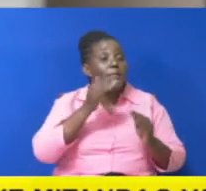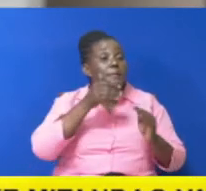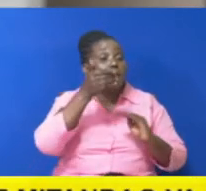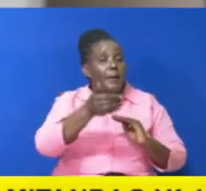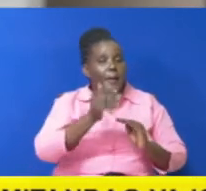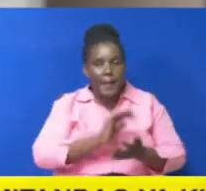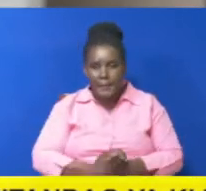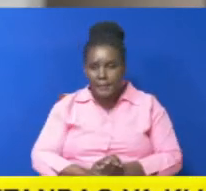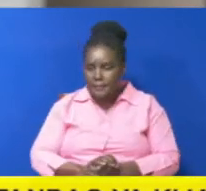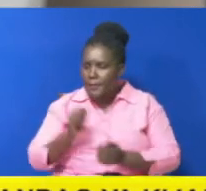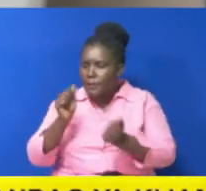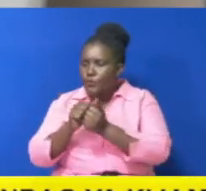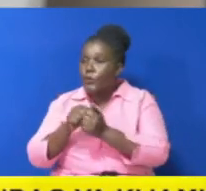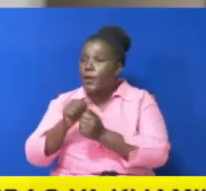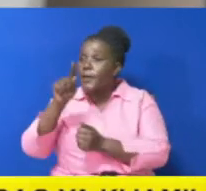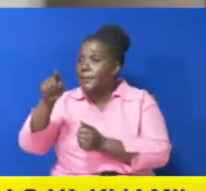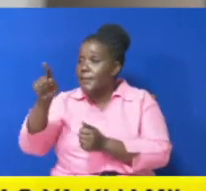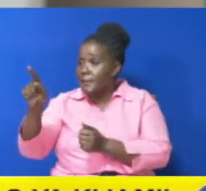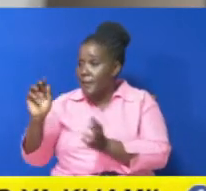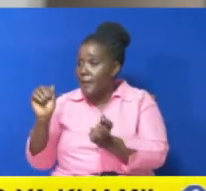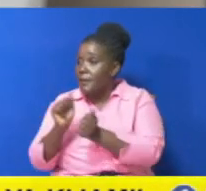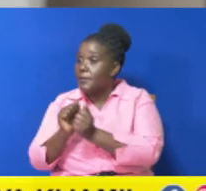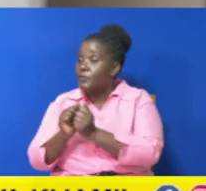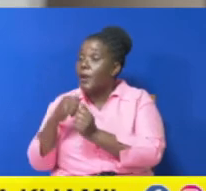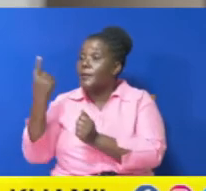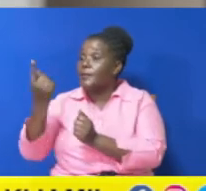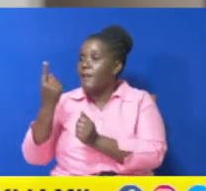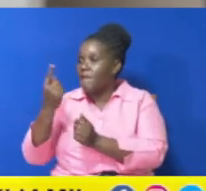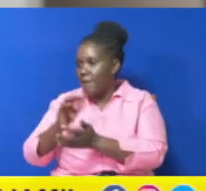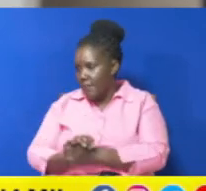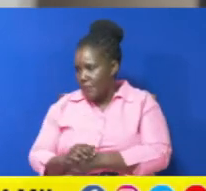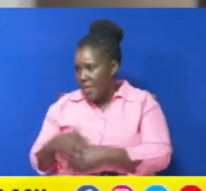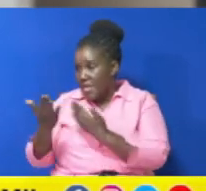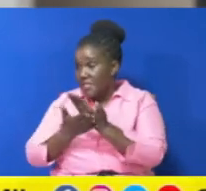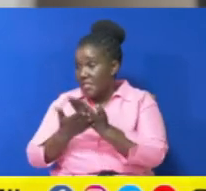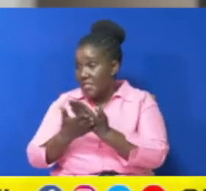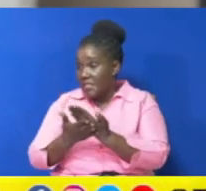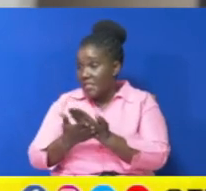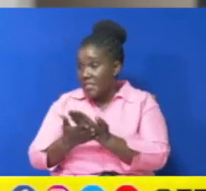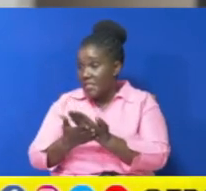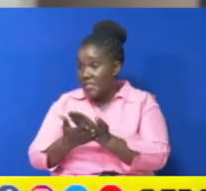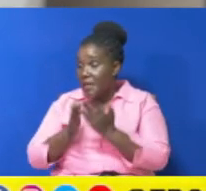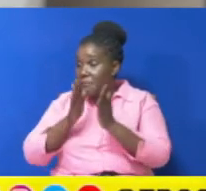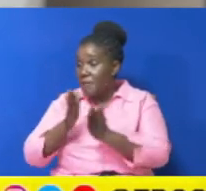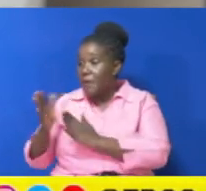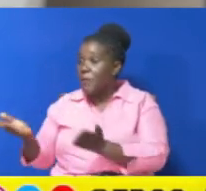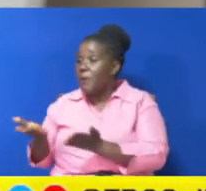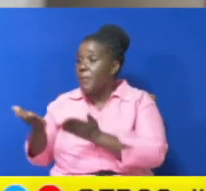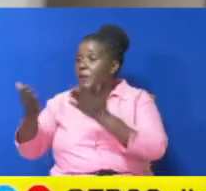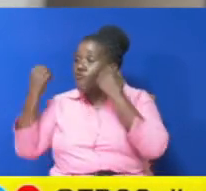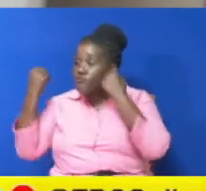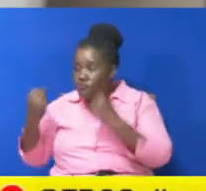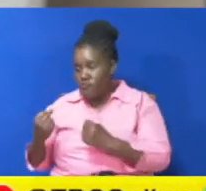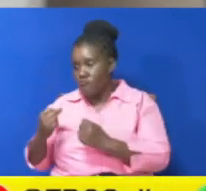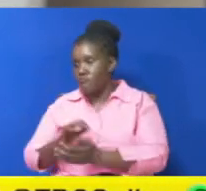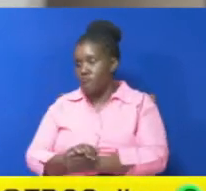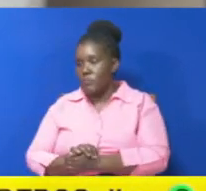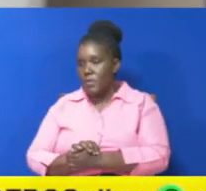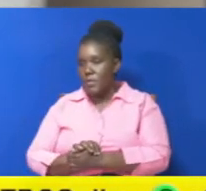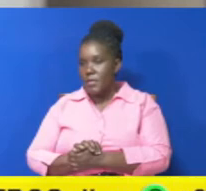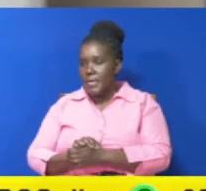swala la kitaifa, ni swala ambalo nchi haiwezi kupanga mipango yake katika kuwahudumia wananchi